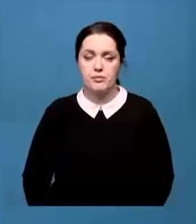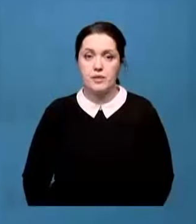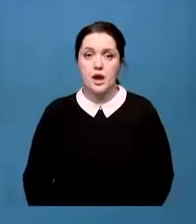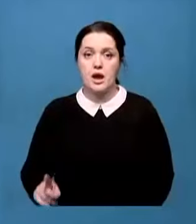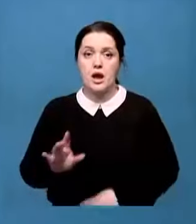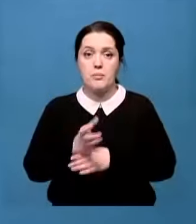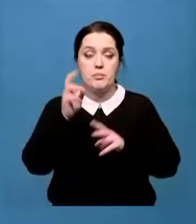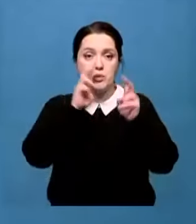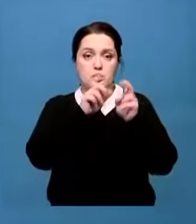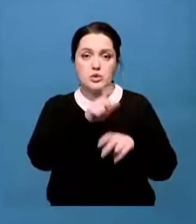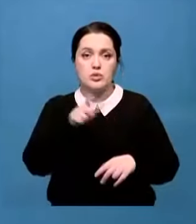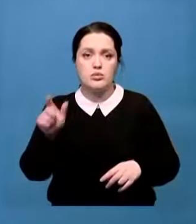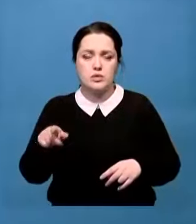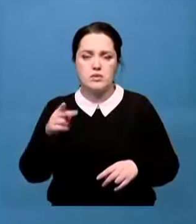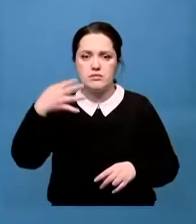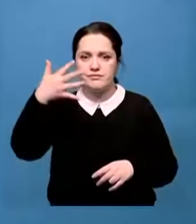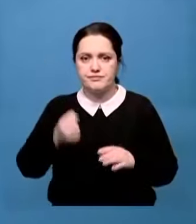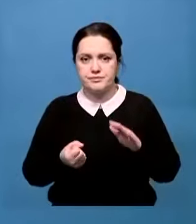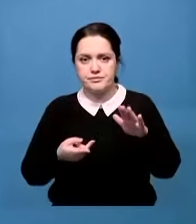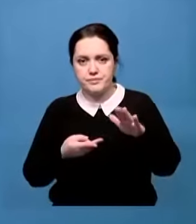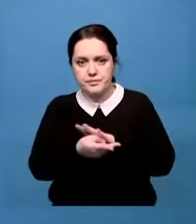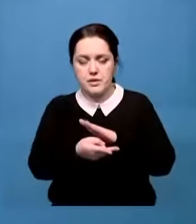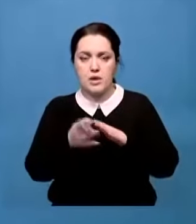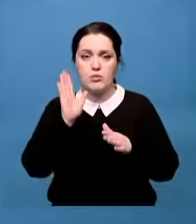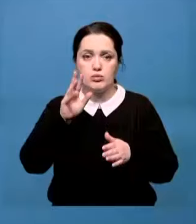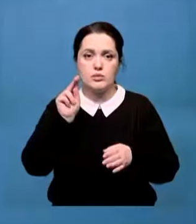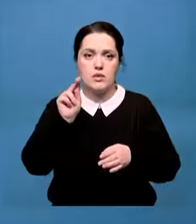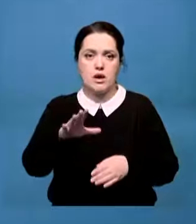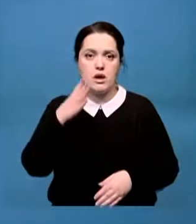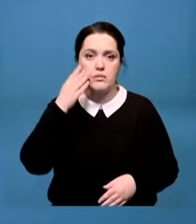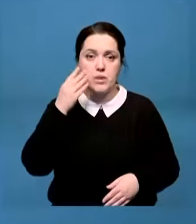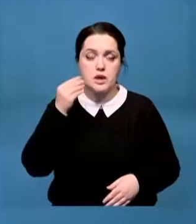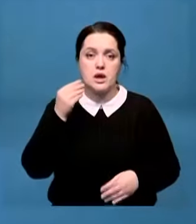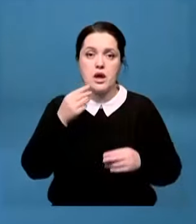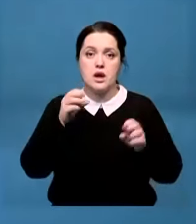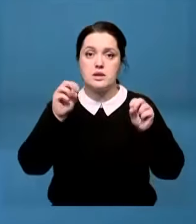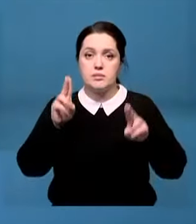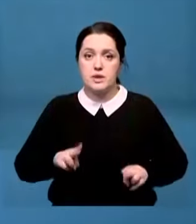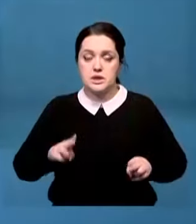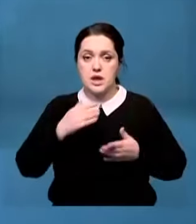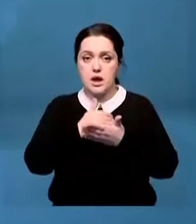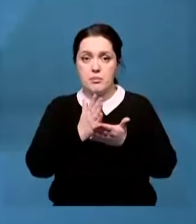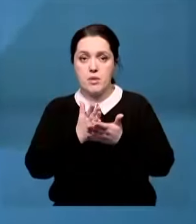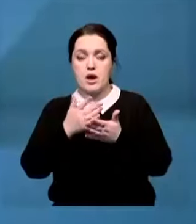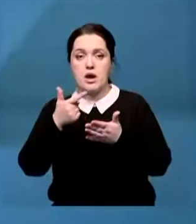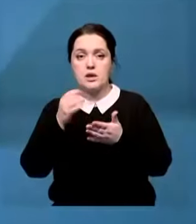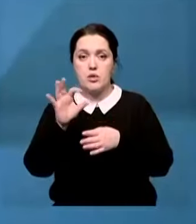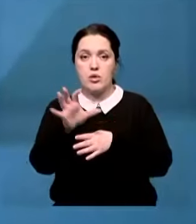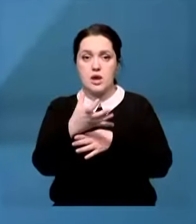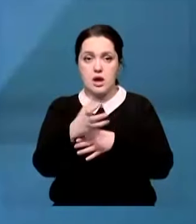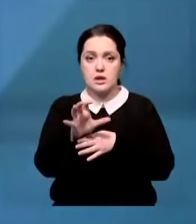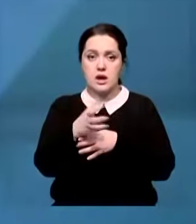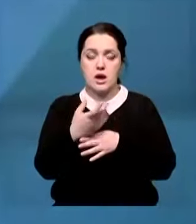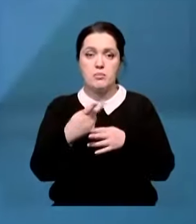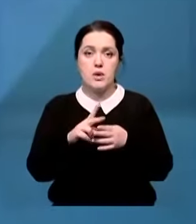Оборудование для поиска людей, оказавшихся под завалами, планируют закупить в Алматы. В список спецоборудования вошли георадар,